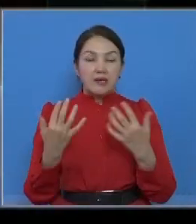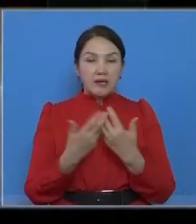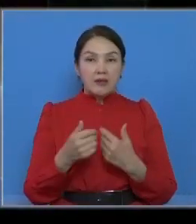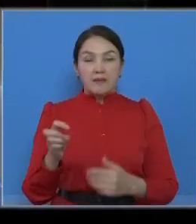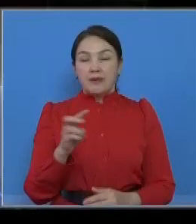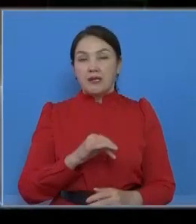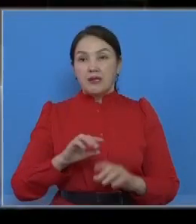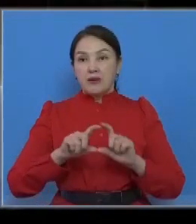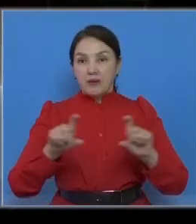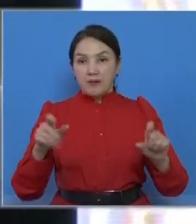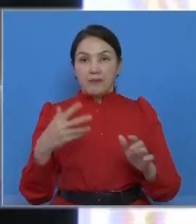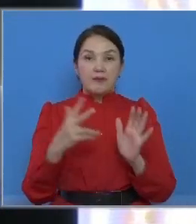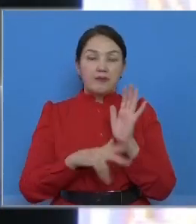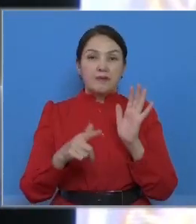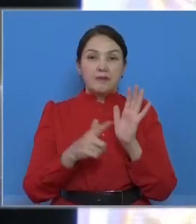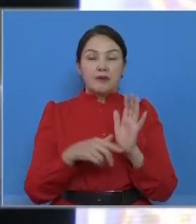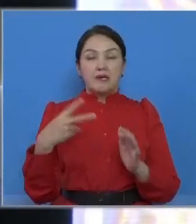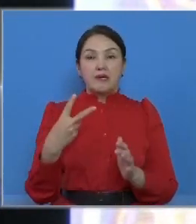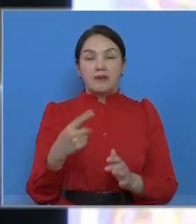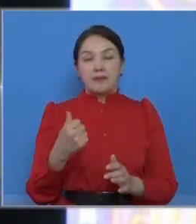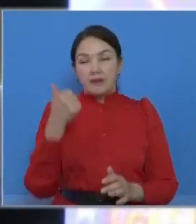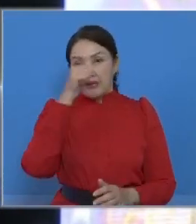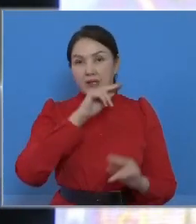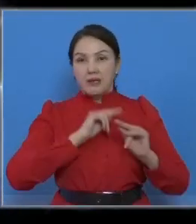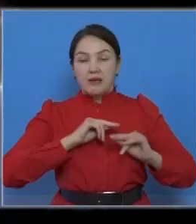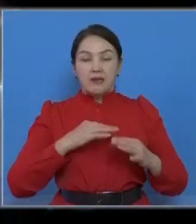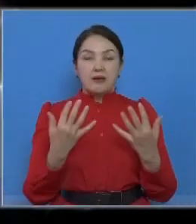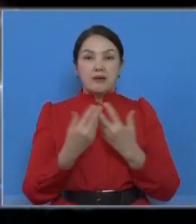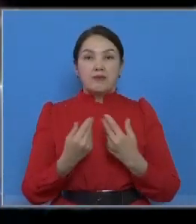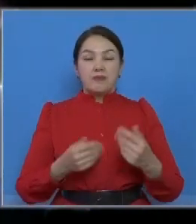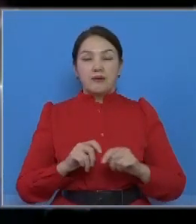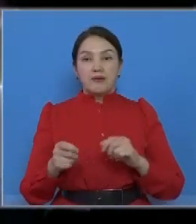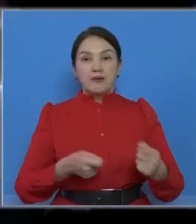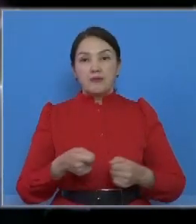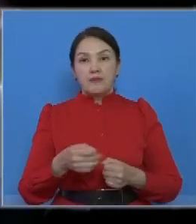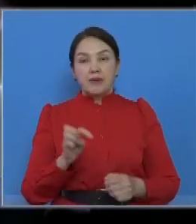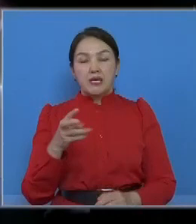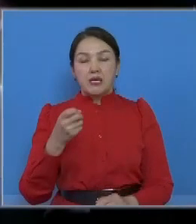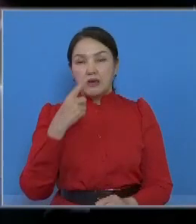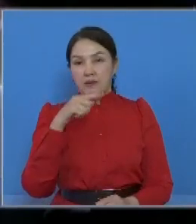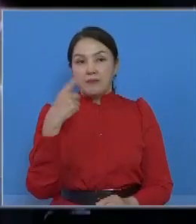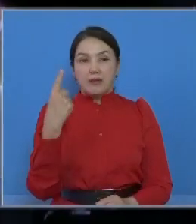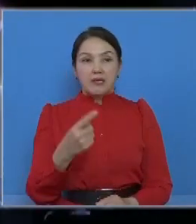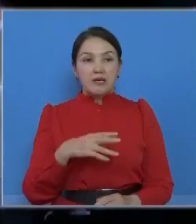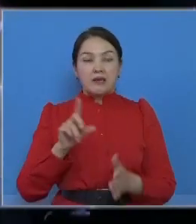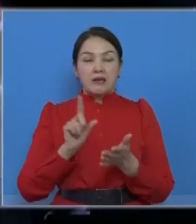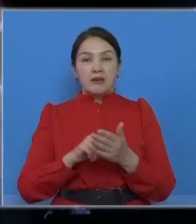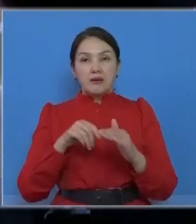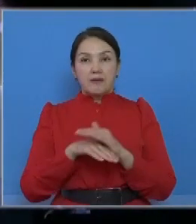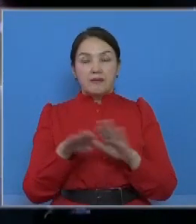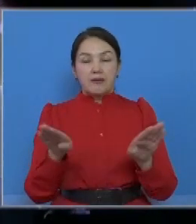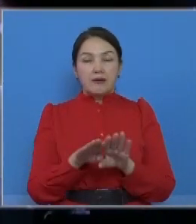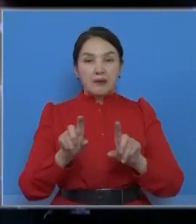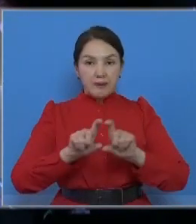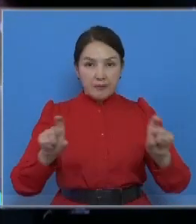школе. С 1987 года по 2001 работала учителем математики в Шубаркудукской школе номер 1. На пенсию вышла в том же